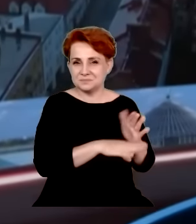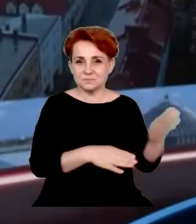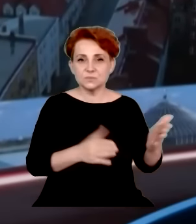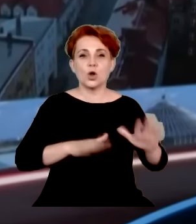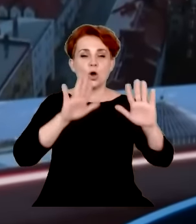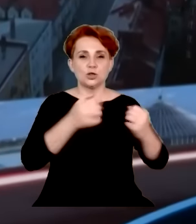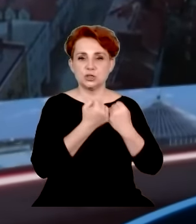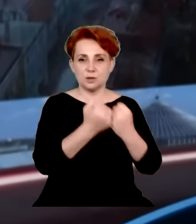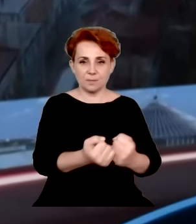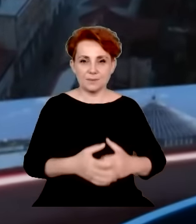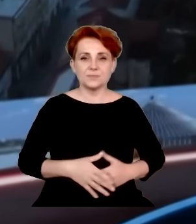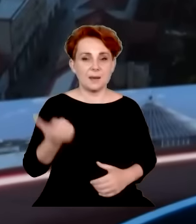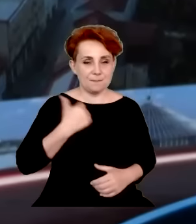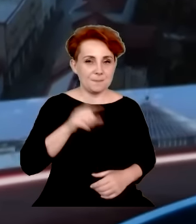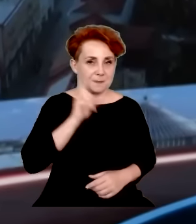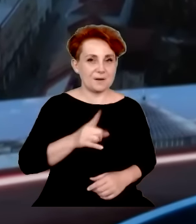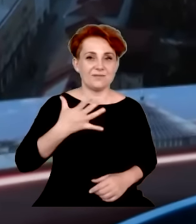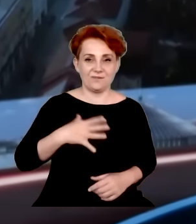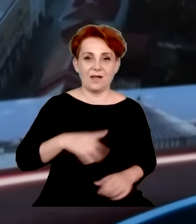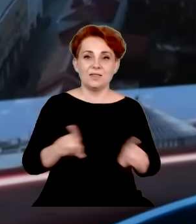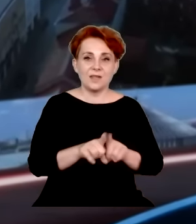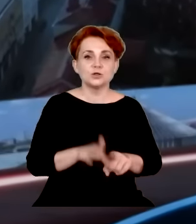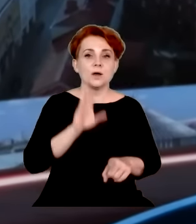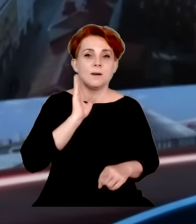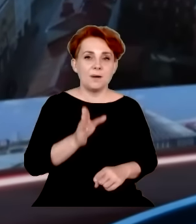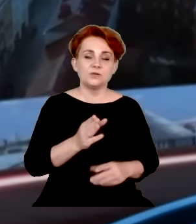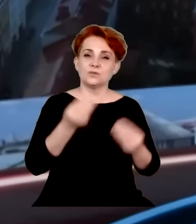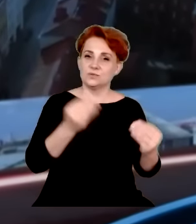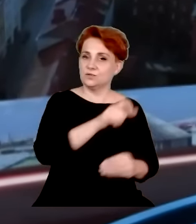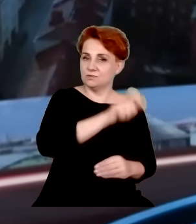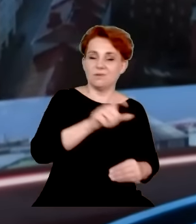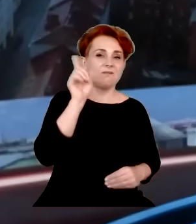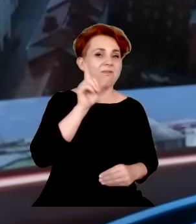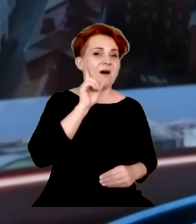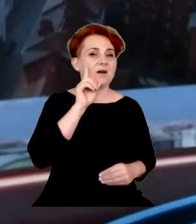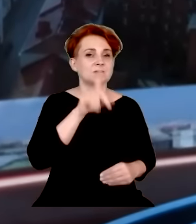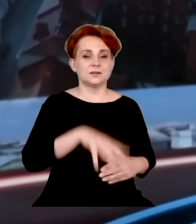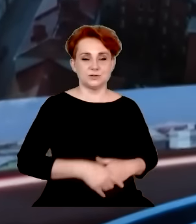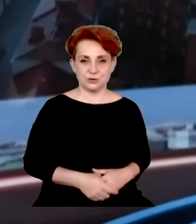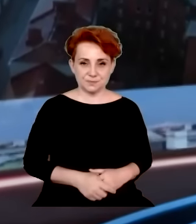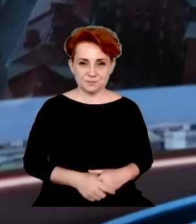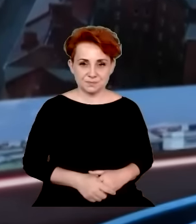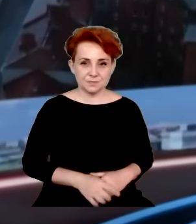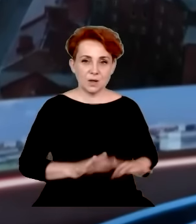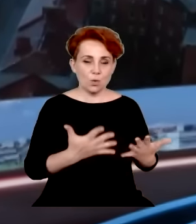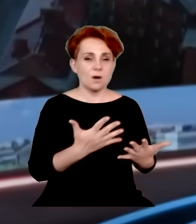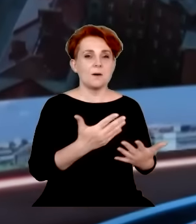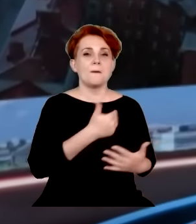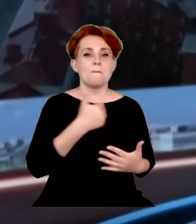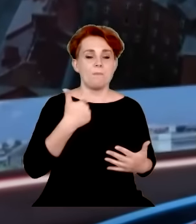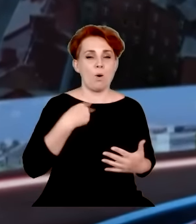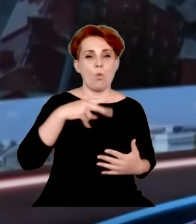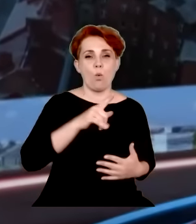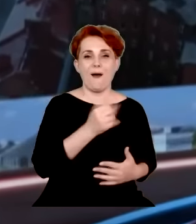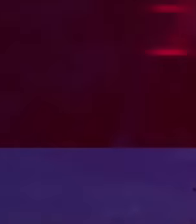końca, naprawdę warto. Pojawią się zresztą także ci wspaniali faceci na swoich koniach w galopie, czyli polscy ułani. Będziemy w ich kierunku,